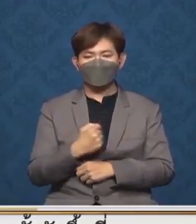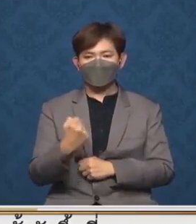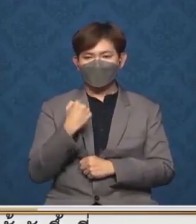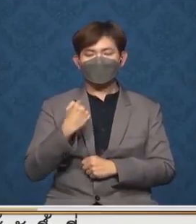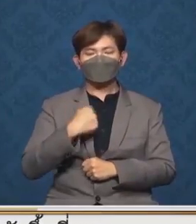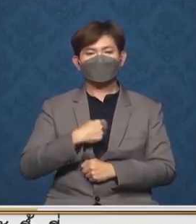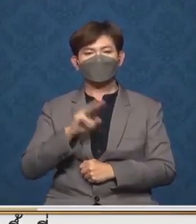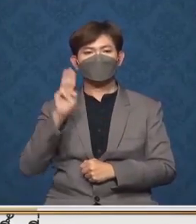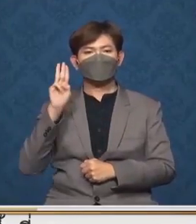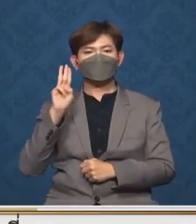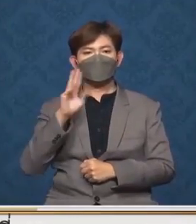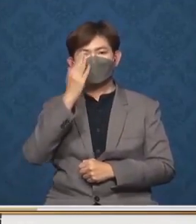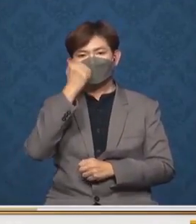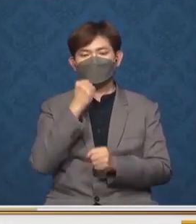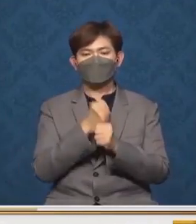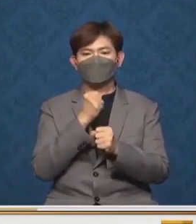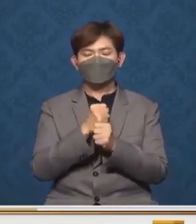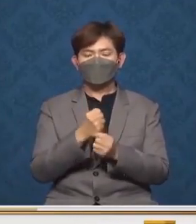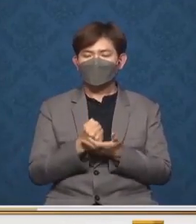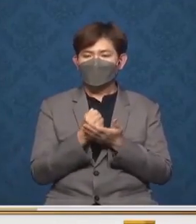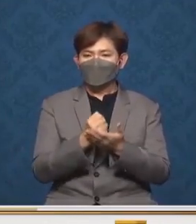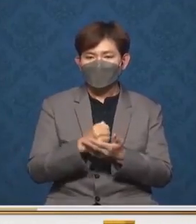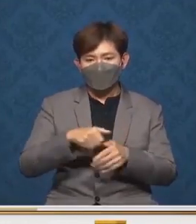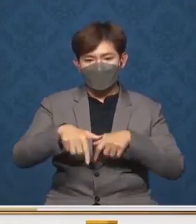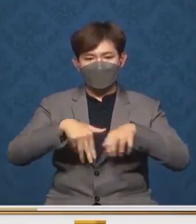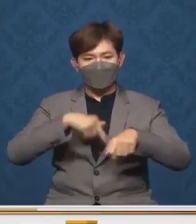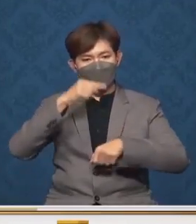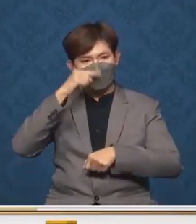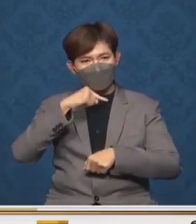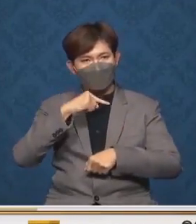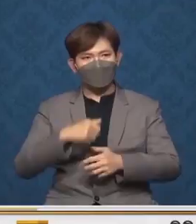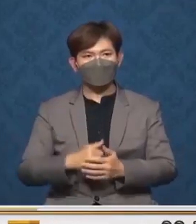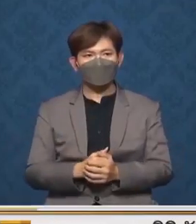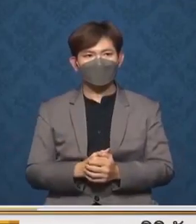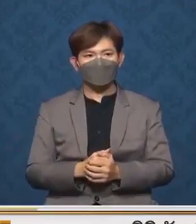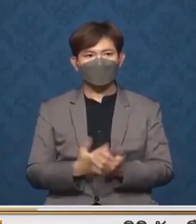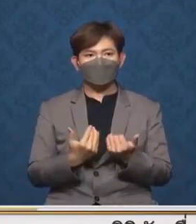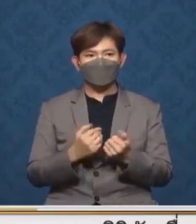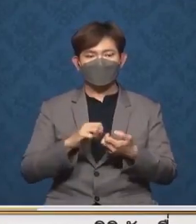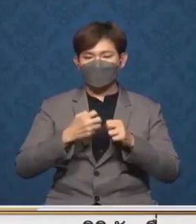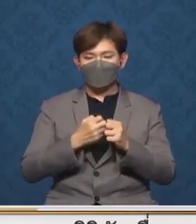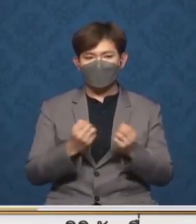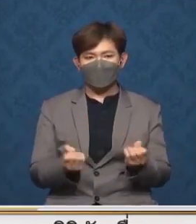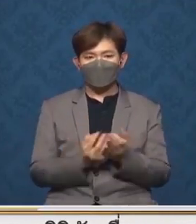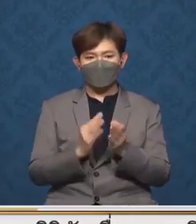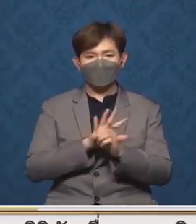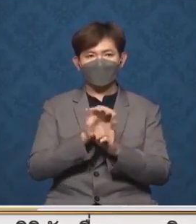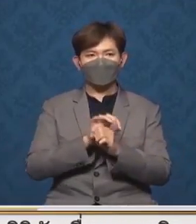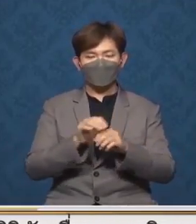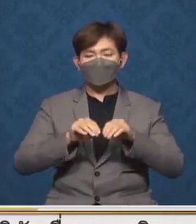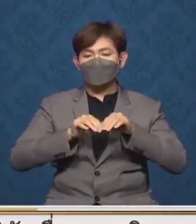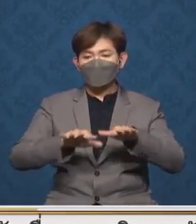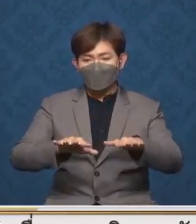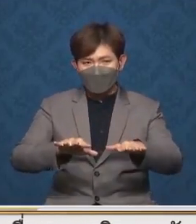ผมที่จะทำงานเพื่อคนไทยทุกคนที่กำลังได้รับผลกระทบจากสถานการณ์โควิด-19